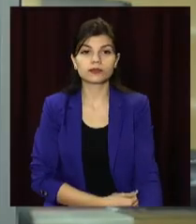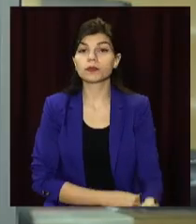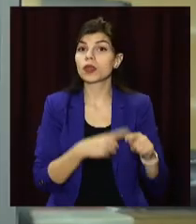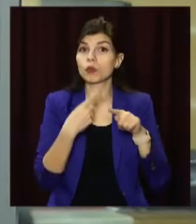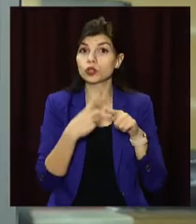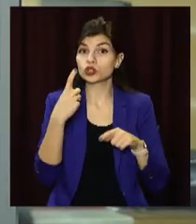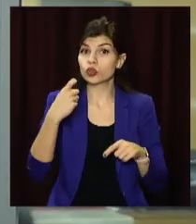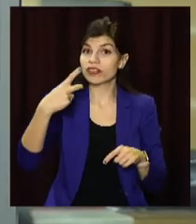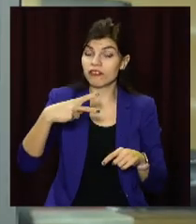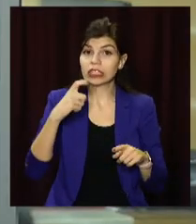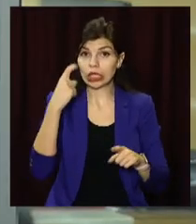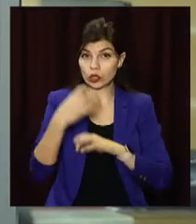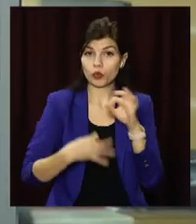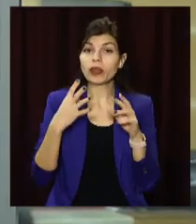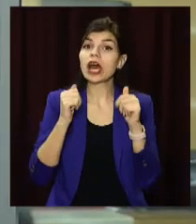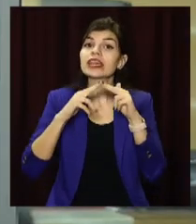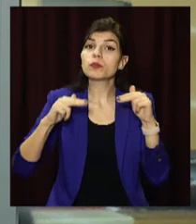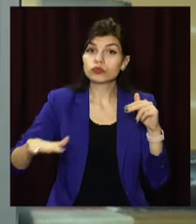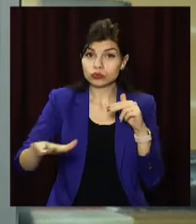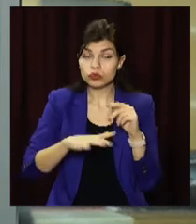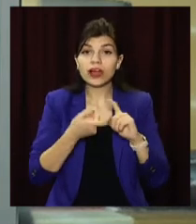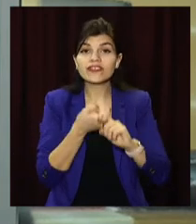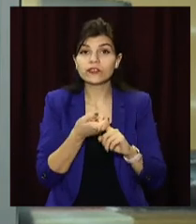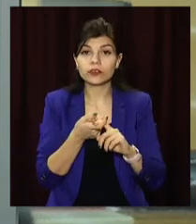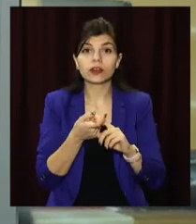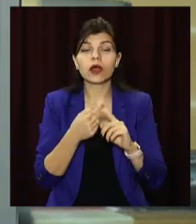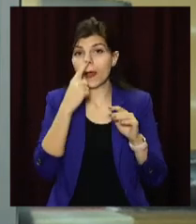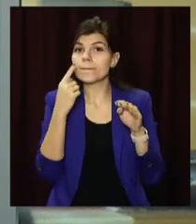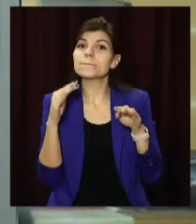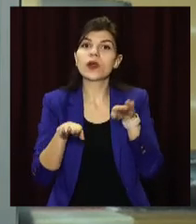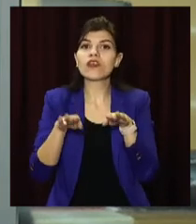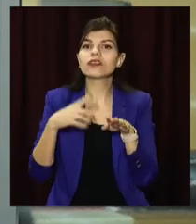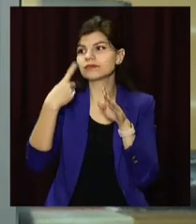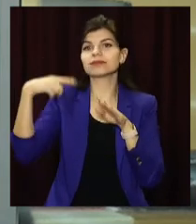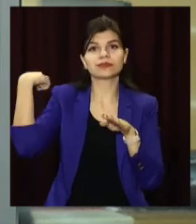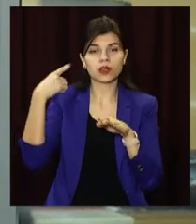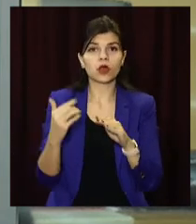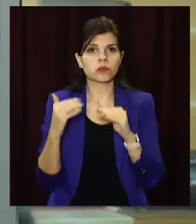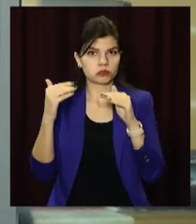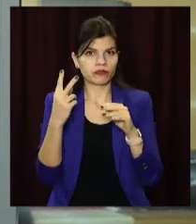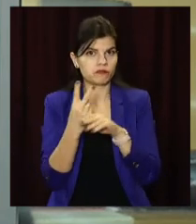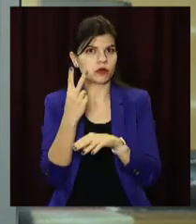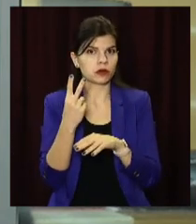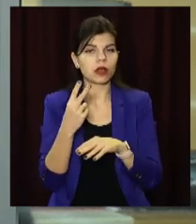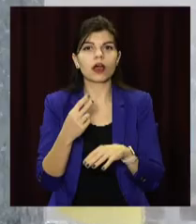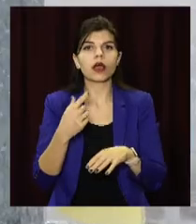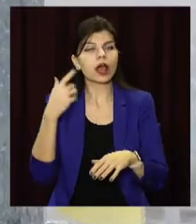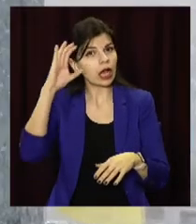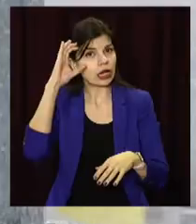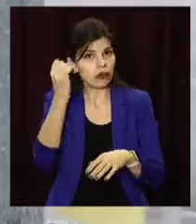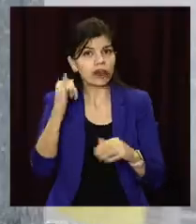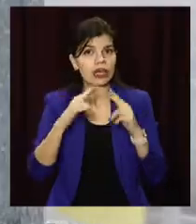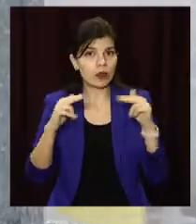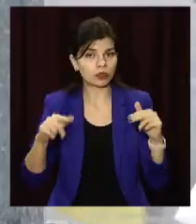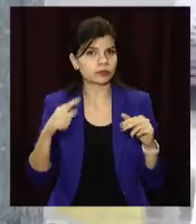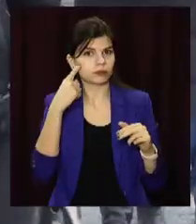Плюс 120 за добу. На Дніпропетровщині кількість інфікованих порівняно з попередньою добою зросла майже вдвічі. В антилідерах Кривий Ріг та